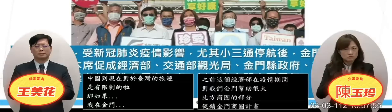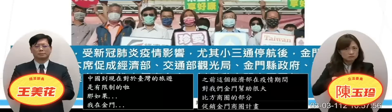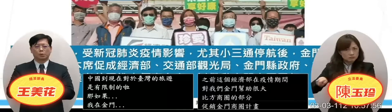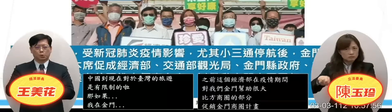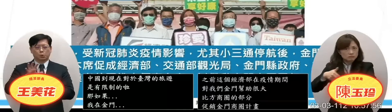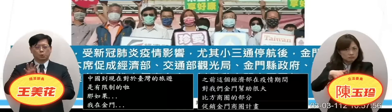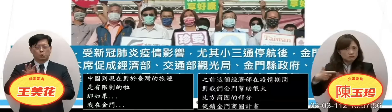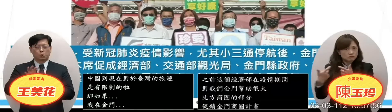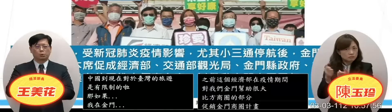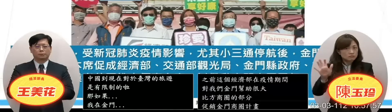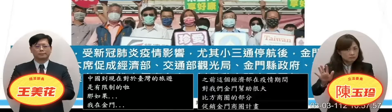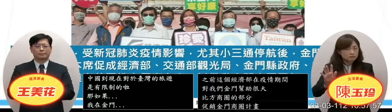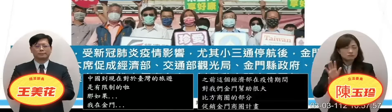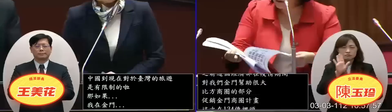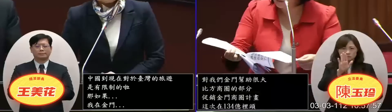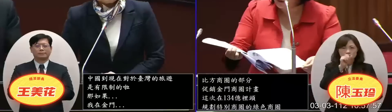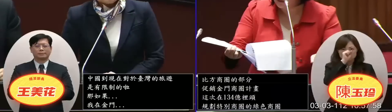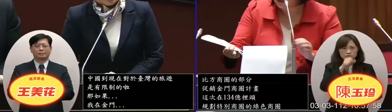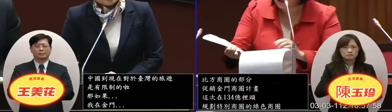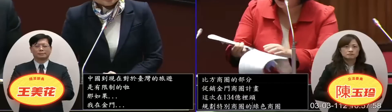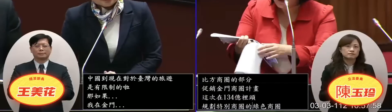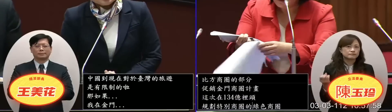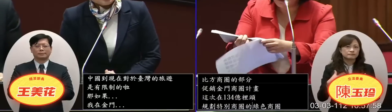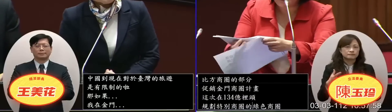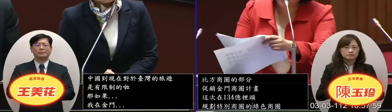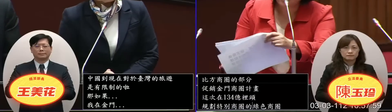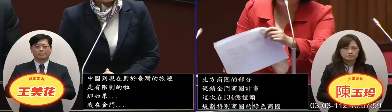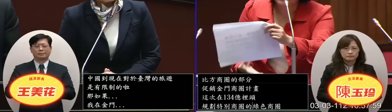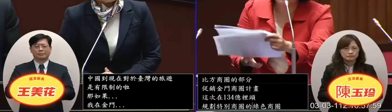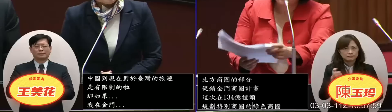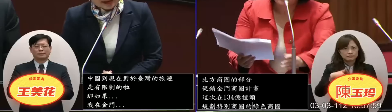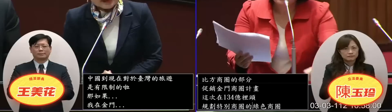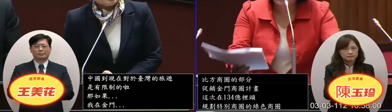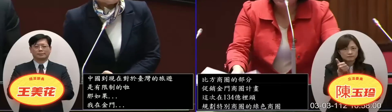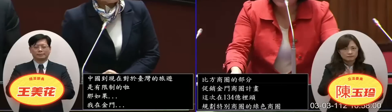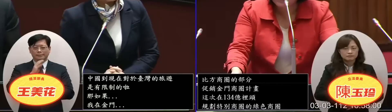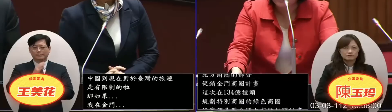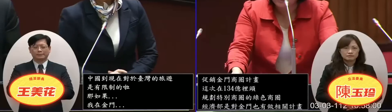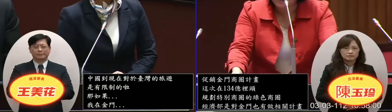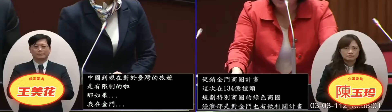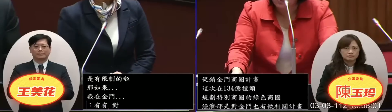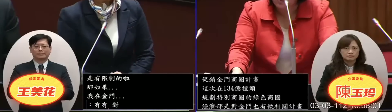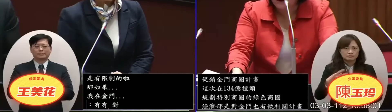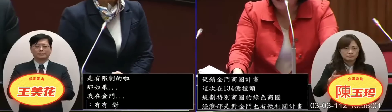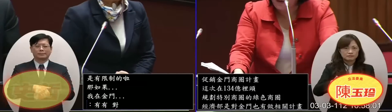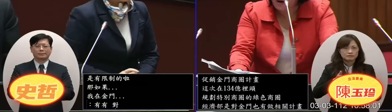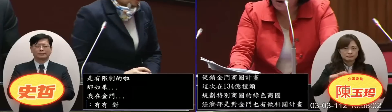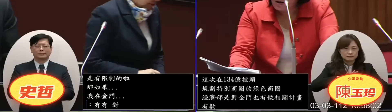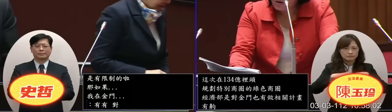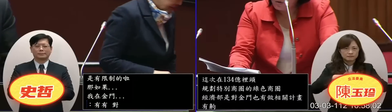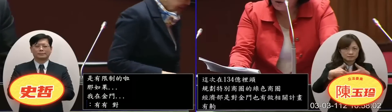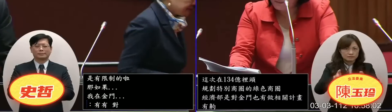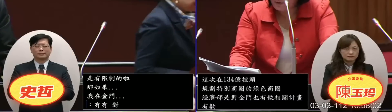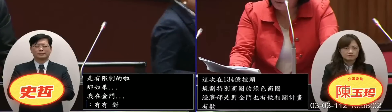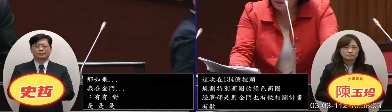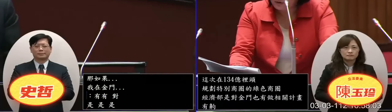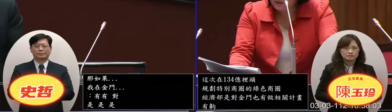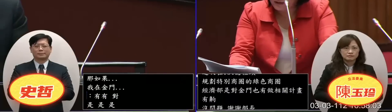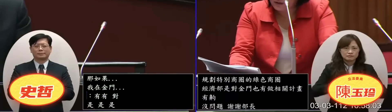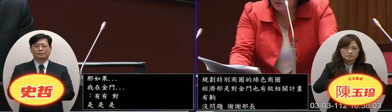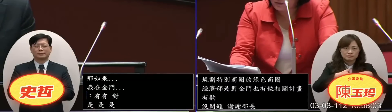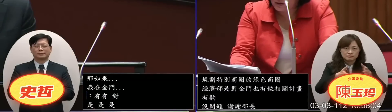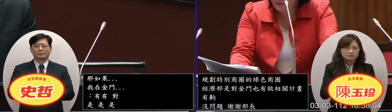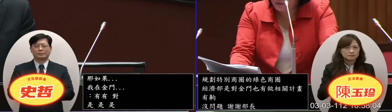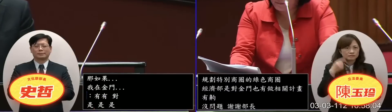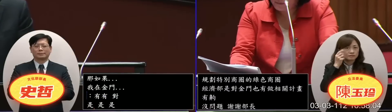吧？ 有 哈，好，没有问题哈。 是， 那谢谢部长。 是， 那我们请这个文化部哈，文化部，